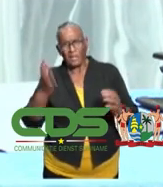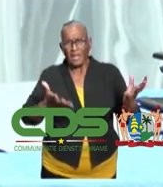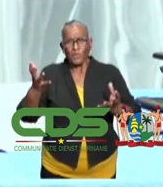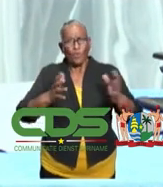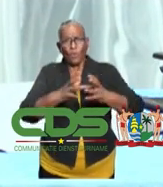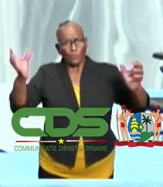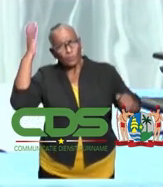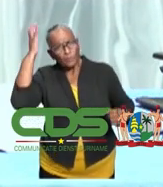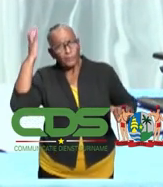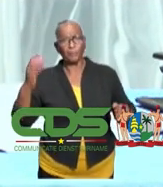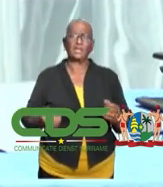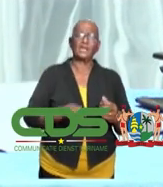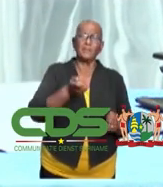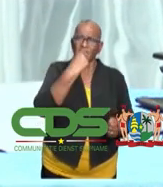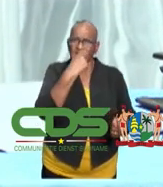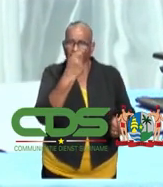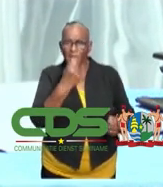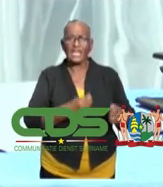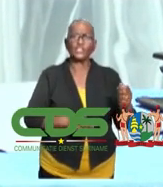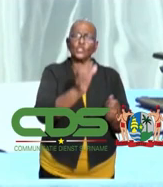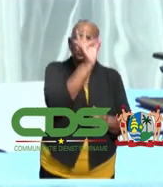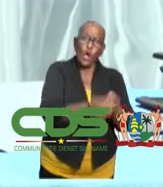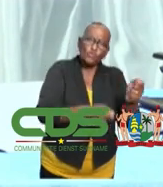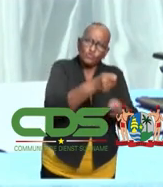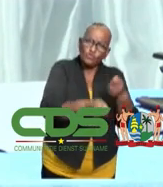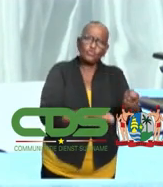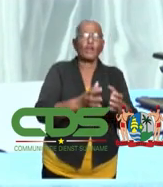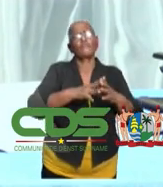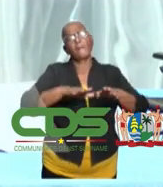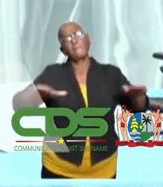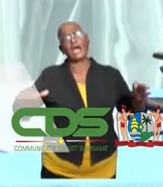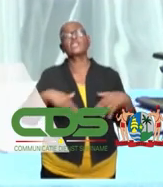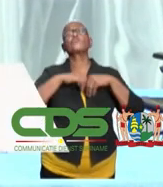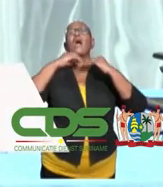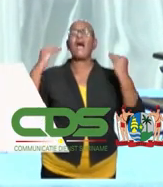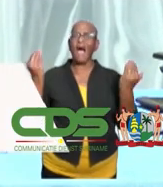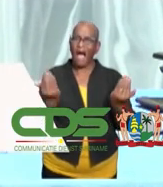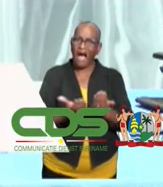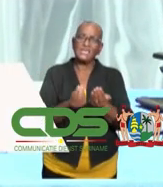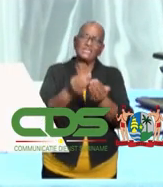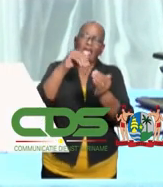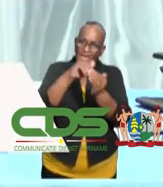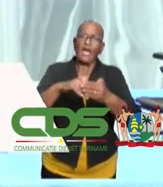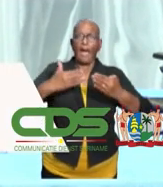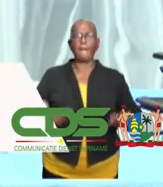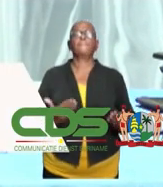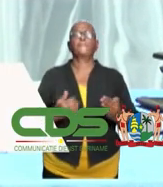bijdrage medische hulpmiddelen, thuiszorg, basiszorgverzekering, meerkosten, medische zorg. Voor wat